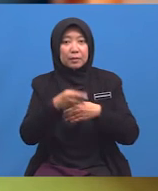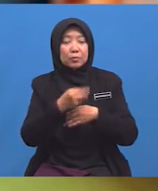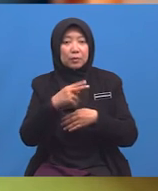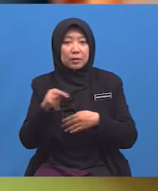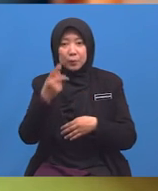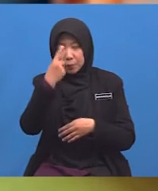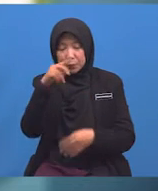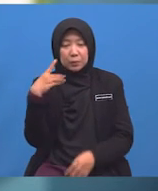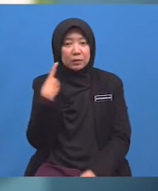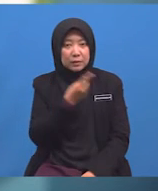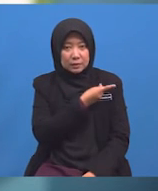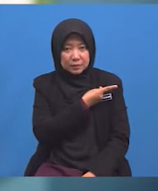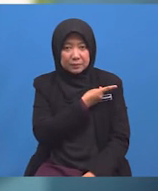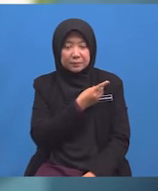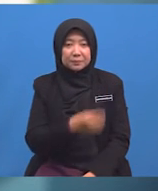kepada kita.